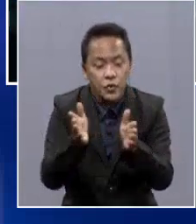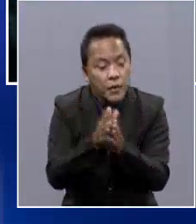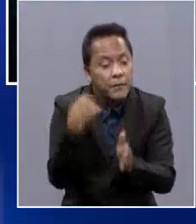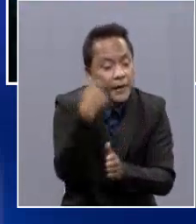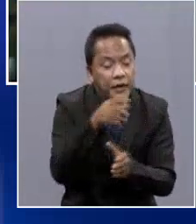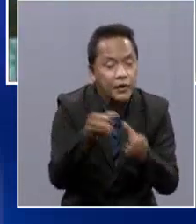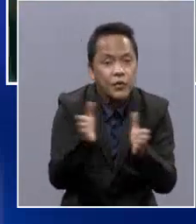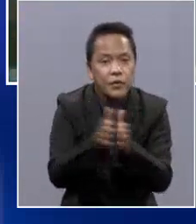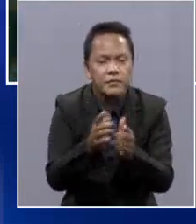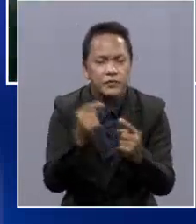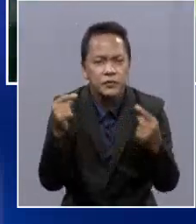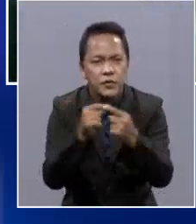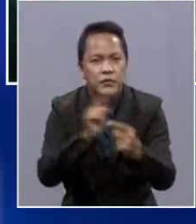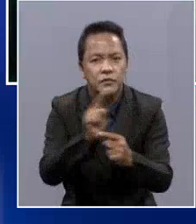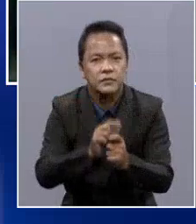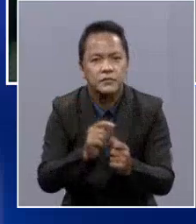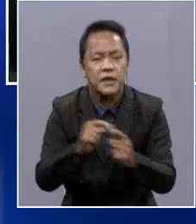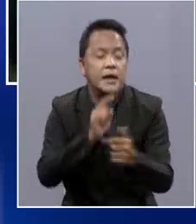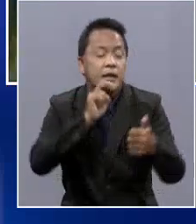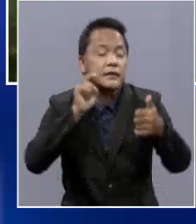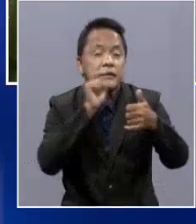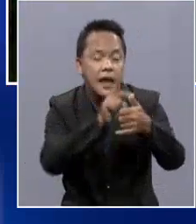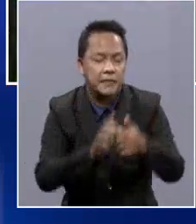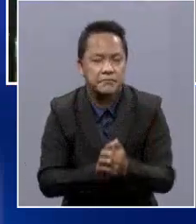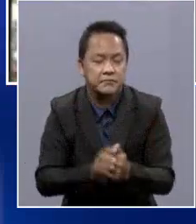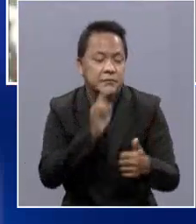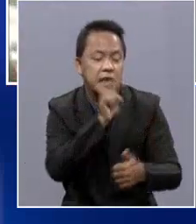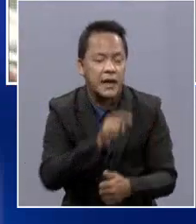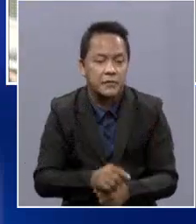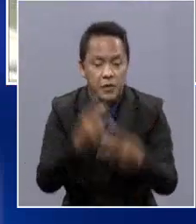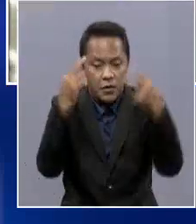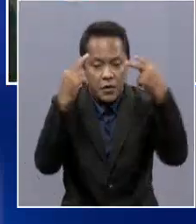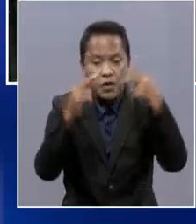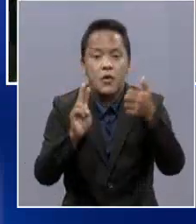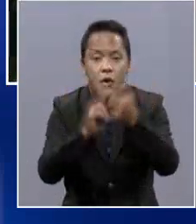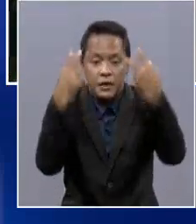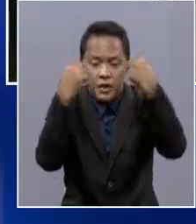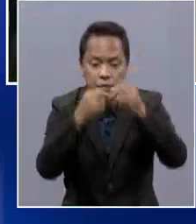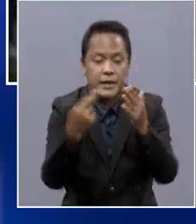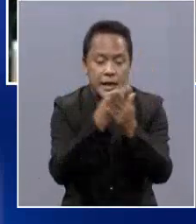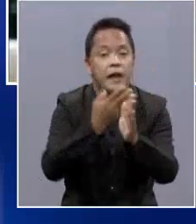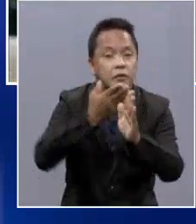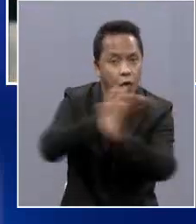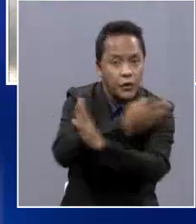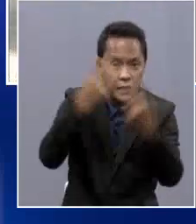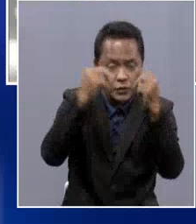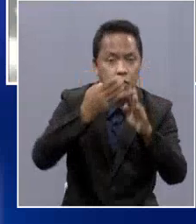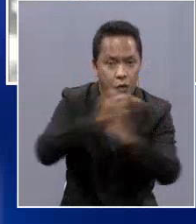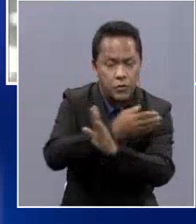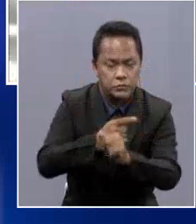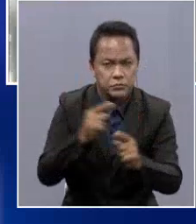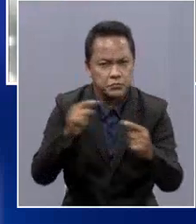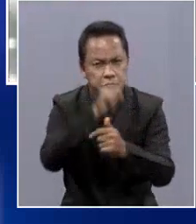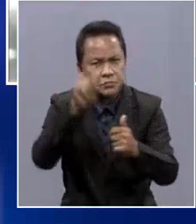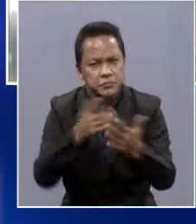แล้วทีนี้พอมีประเด็นนี้ก็กลายเป็นคำถามว่ากรณีที่บิ๊กป้อมไปลงพื้นที่ราชบุรีแล้วล่วงหน้านายกไป 2วันเนี่ยนะคะอันนี้